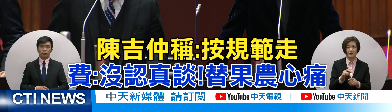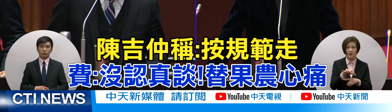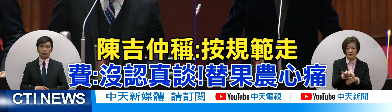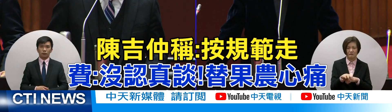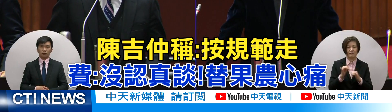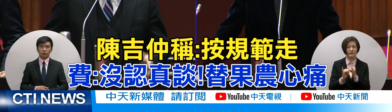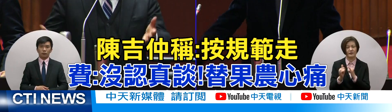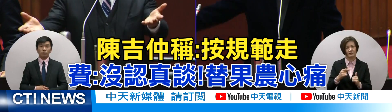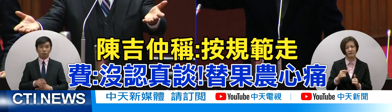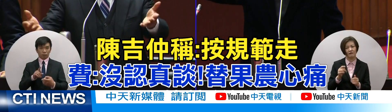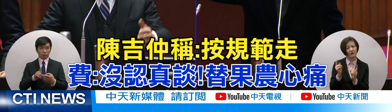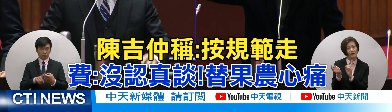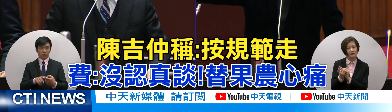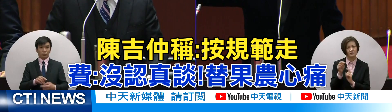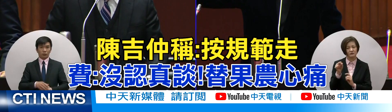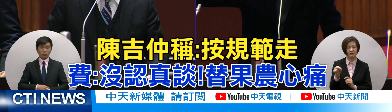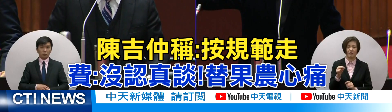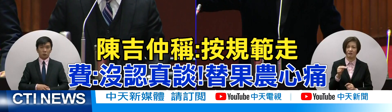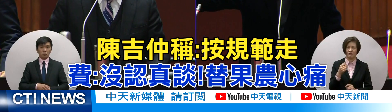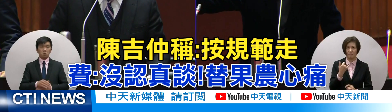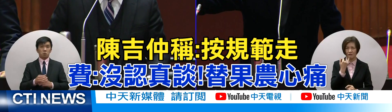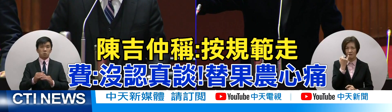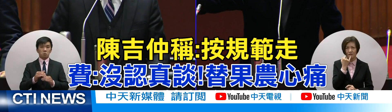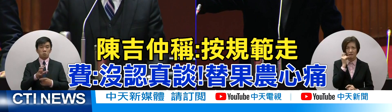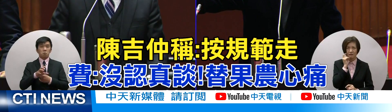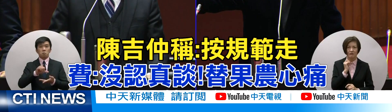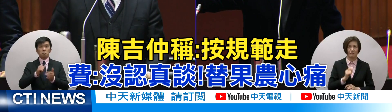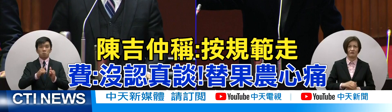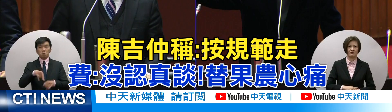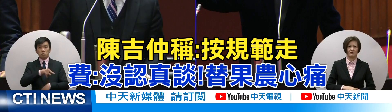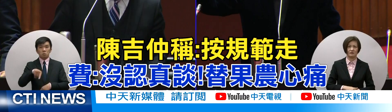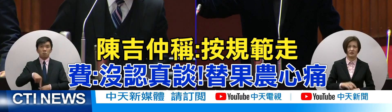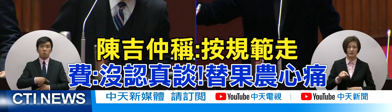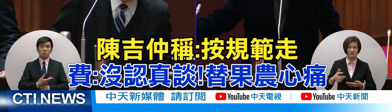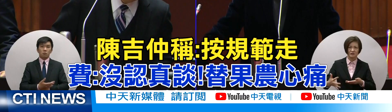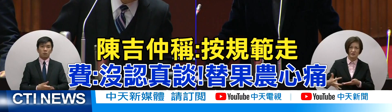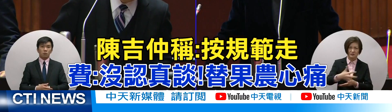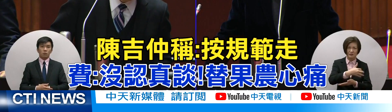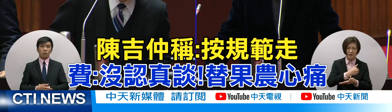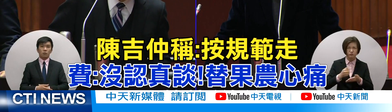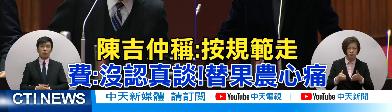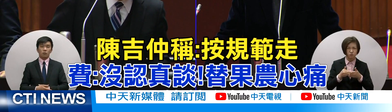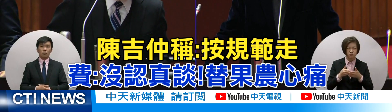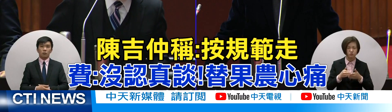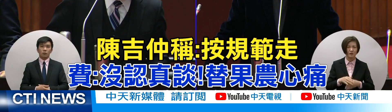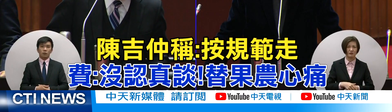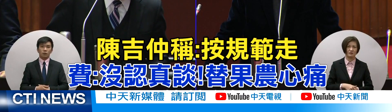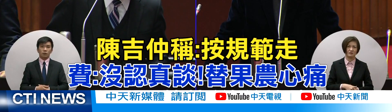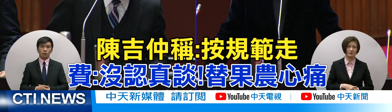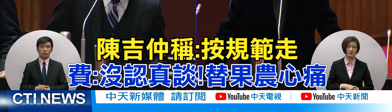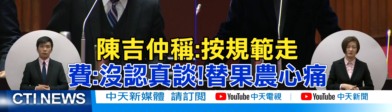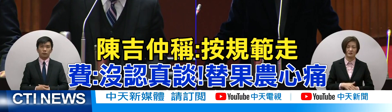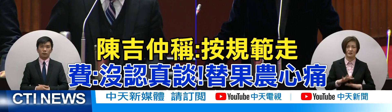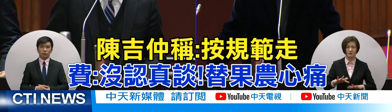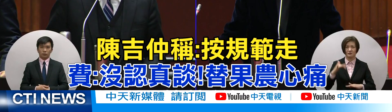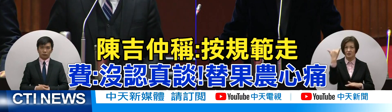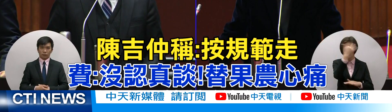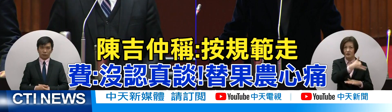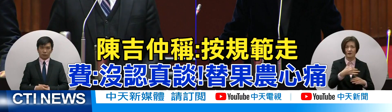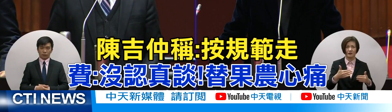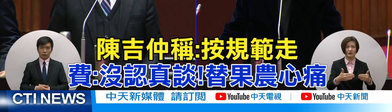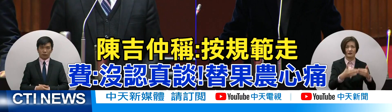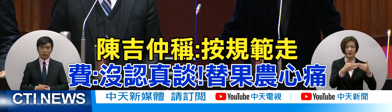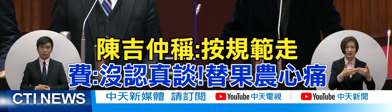痛了哈。 对，这个果农都 说采收的时候到了，采收的时候到了，突然那边不让你进